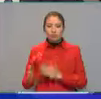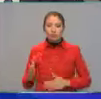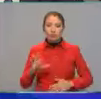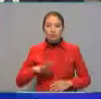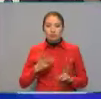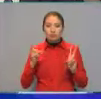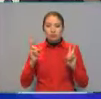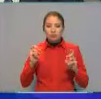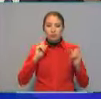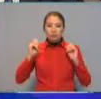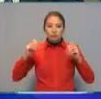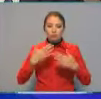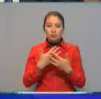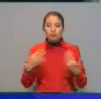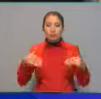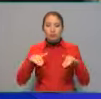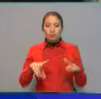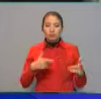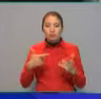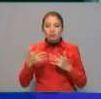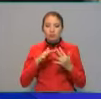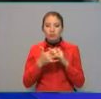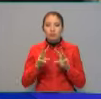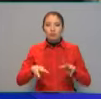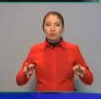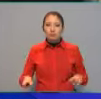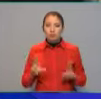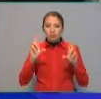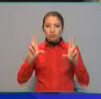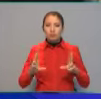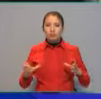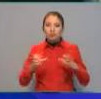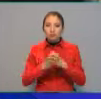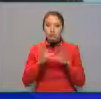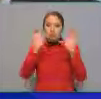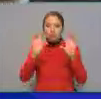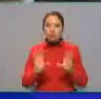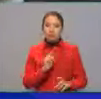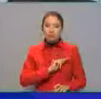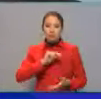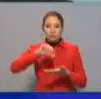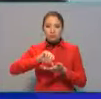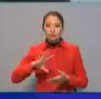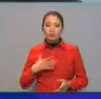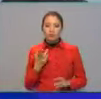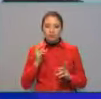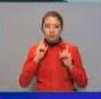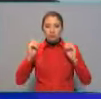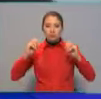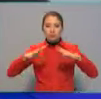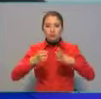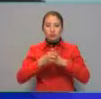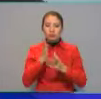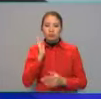жиында бірқатар шешімдер қабылданды. Аудандық әкімдіктерде қоғамдық ұйымдар мен заң қызметкерлерінен тұратын кеңес құру, әр